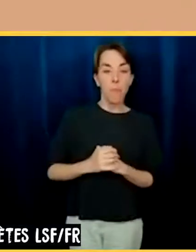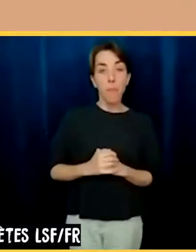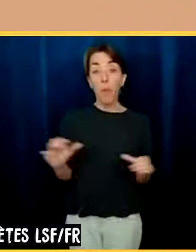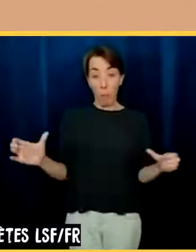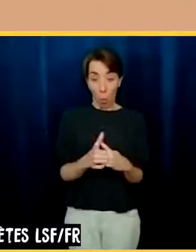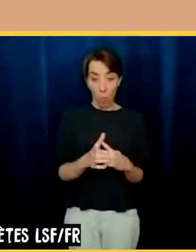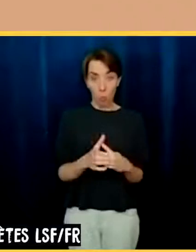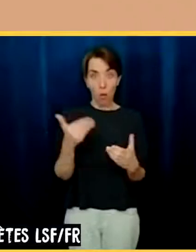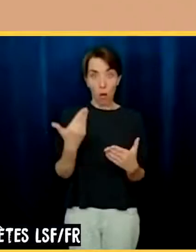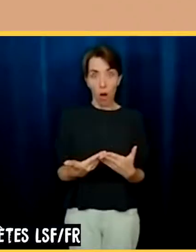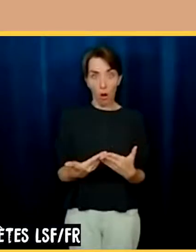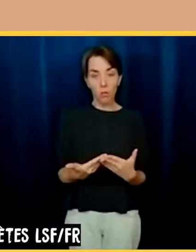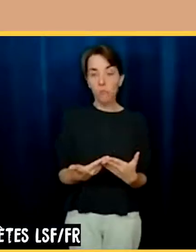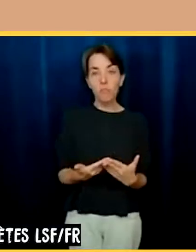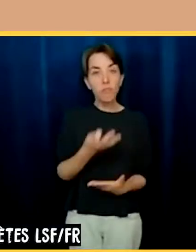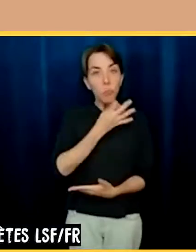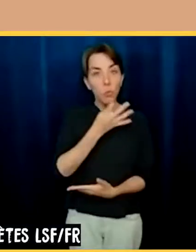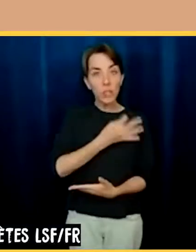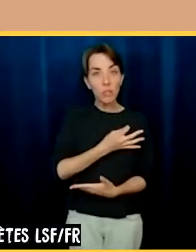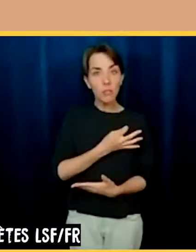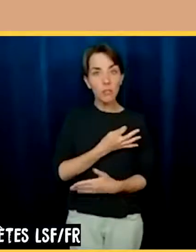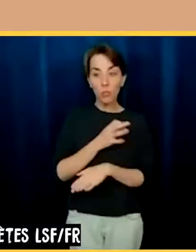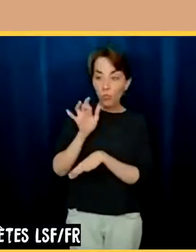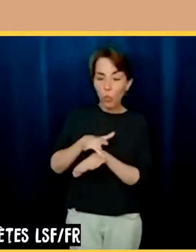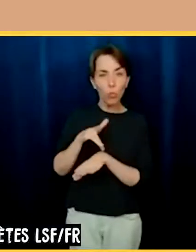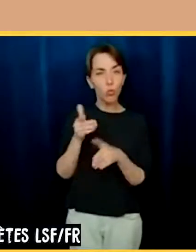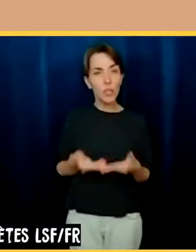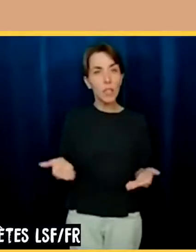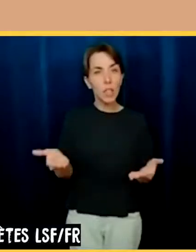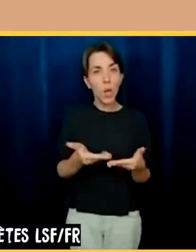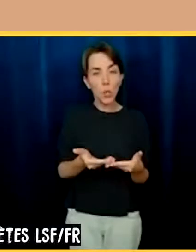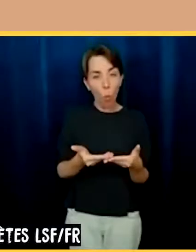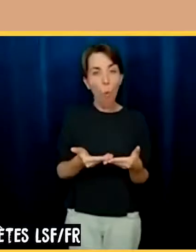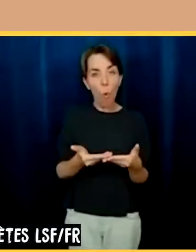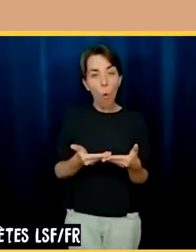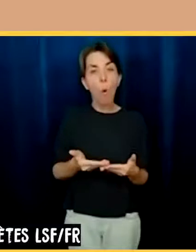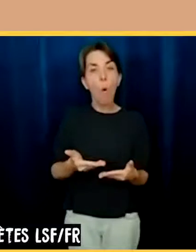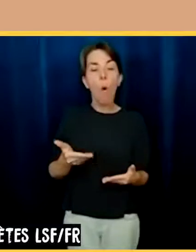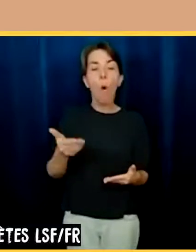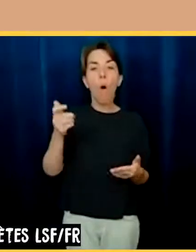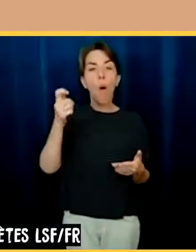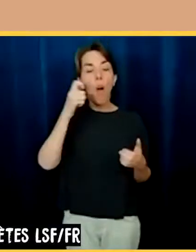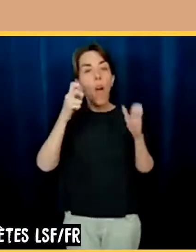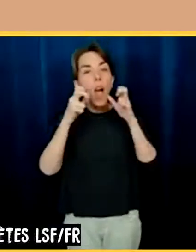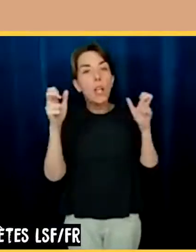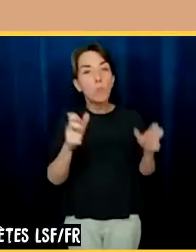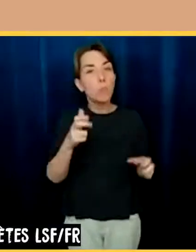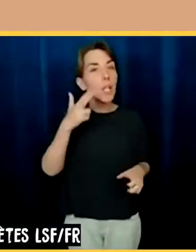pouvoir partager autour de nos vécus de violences négrophobes qui commencent dès le plus jeune âge dans les